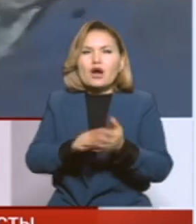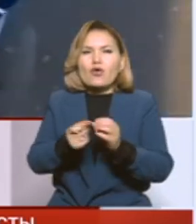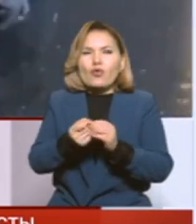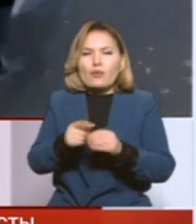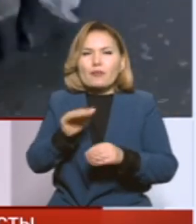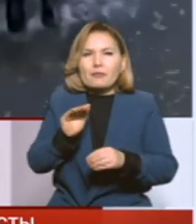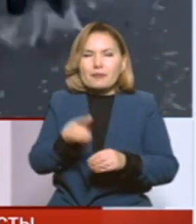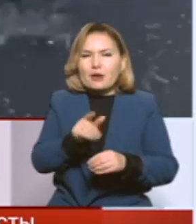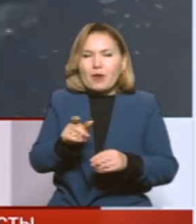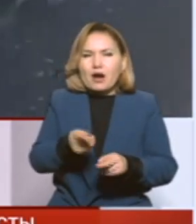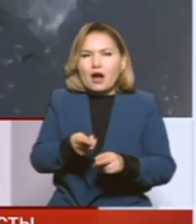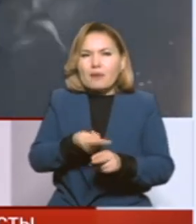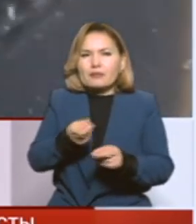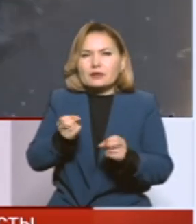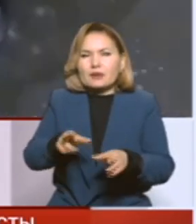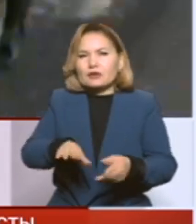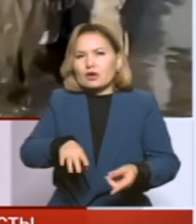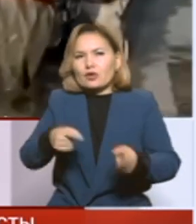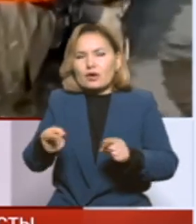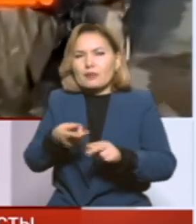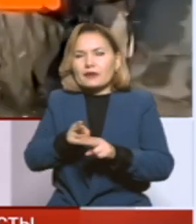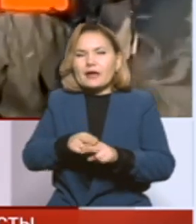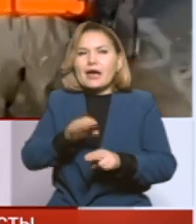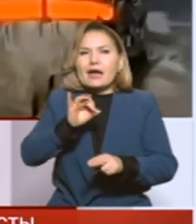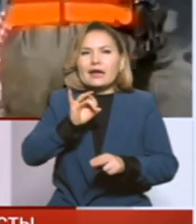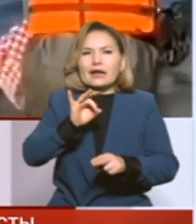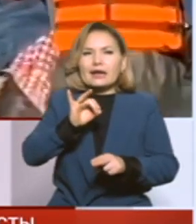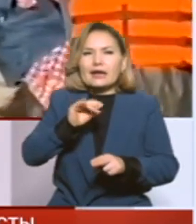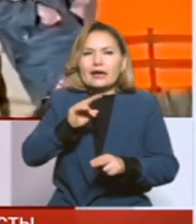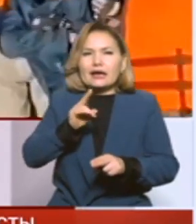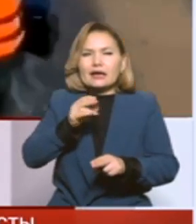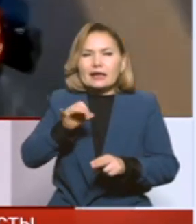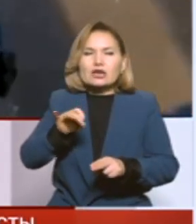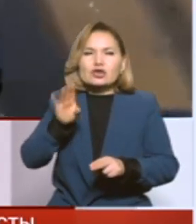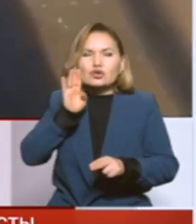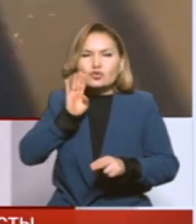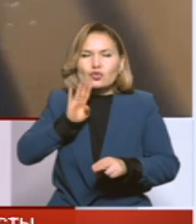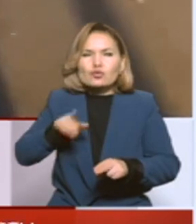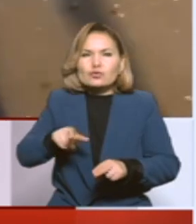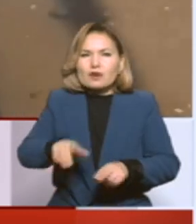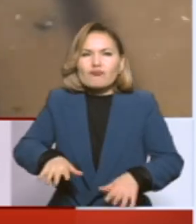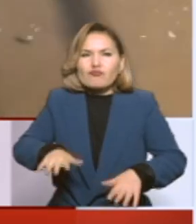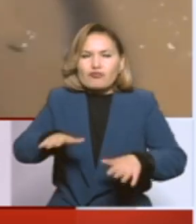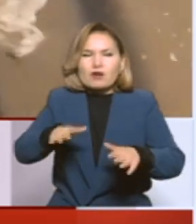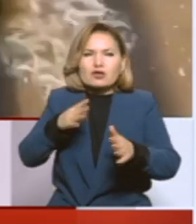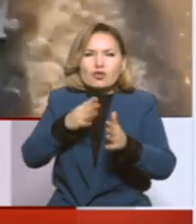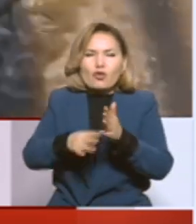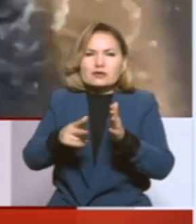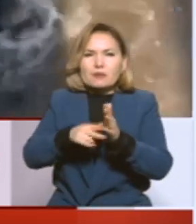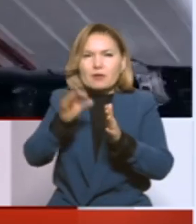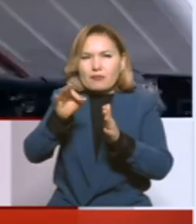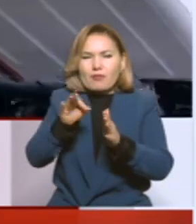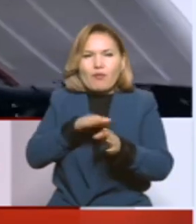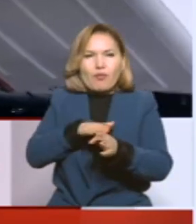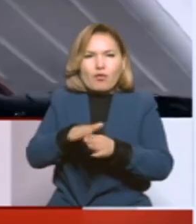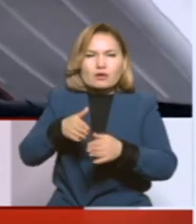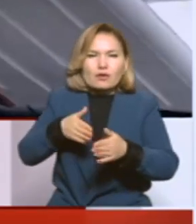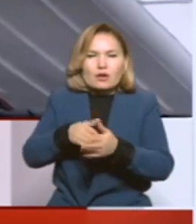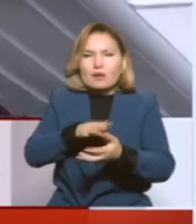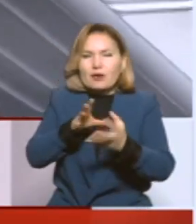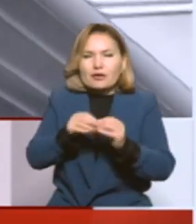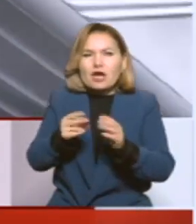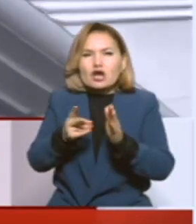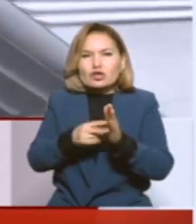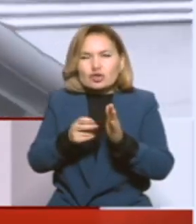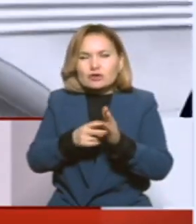адам эвакуацияланды. Ерікті су қоймасы да 92%-ға толған, сондықтан құтқару жұмыстарына 160 техника, 700-ге жуық